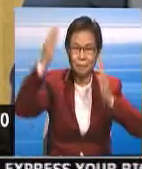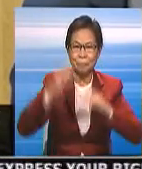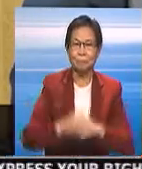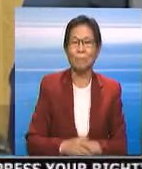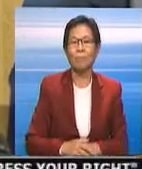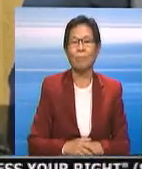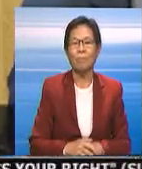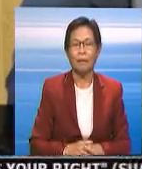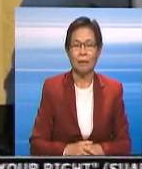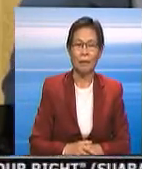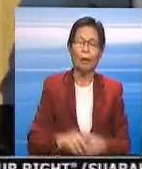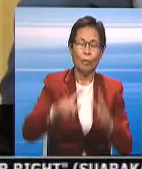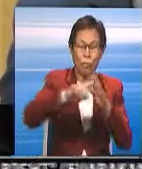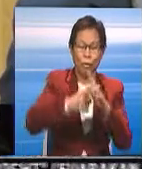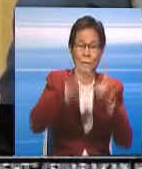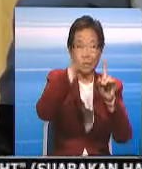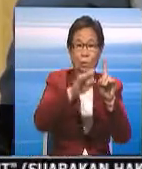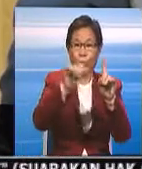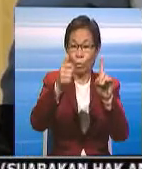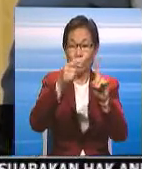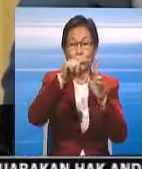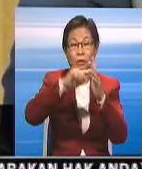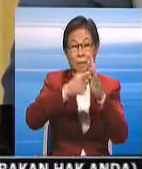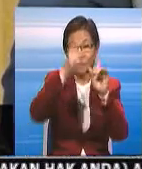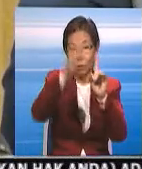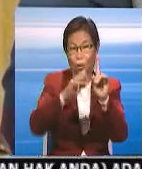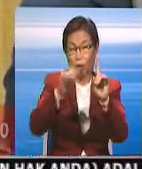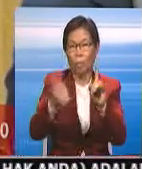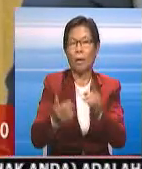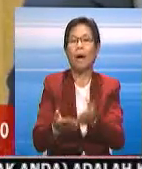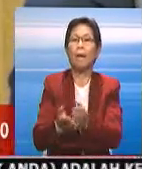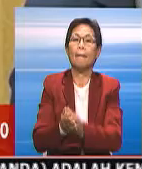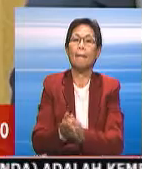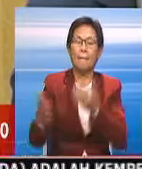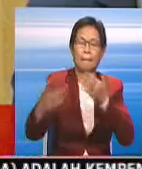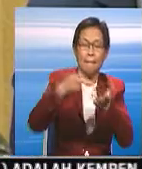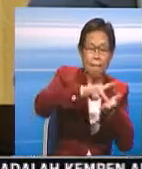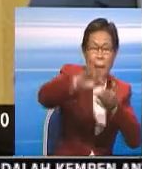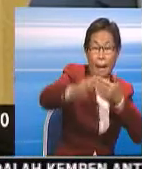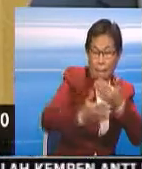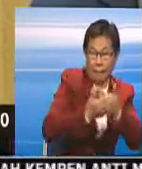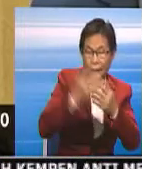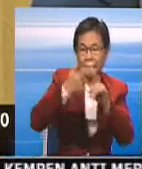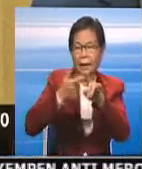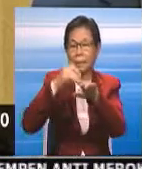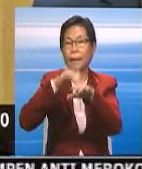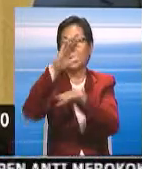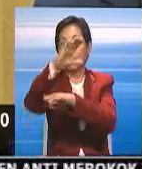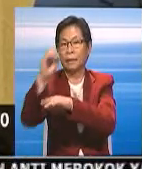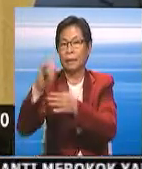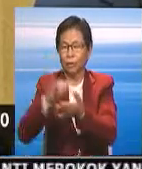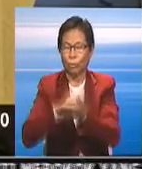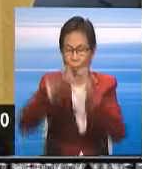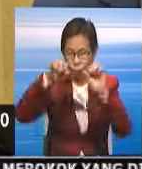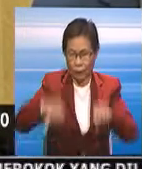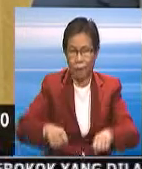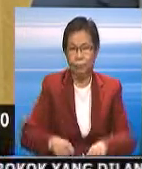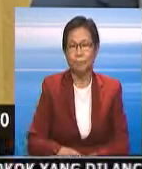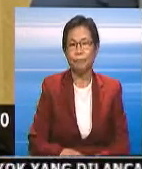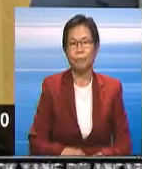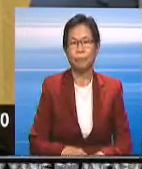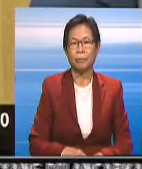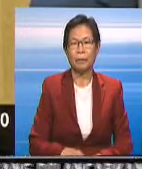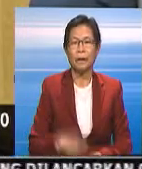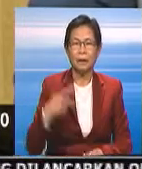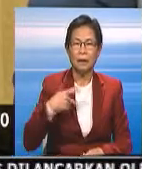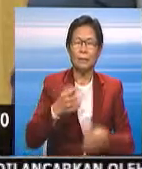Mulai tarikh tersebut, iaitu mulai 1 Oktober, tuntutan bayaran balik ataupun refund boleh dibuat daripada syarikat penerbangan yang berkenan. So ini